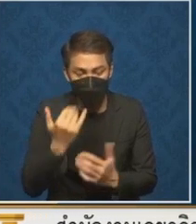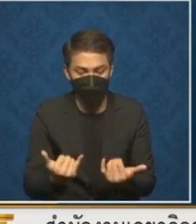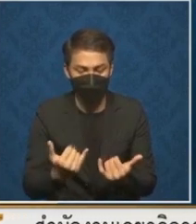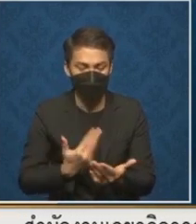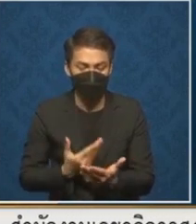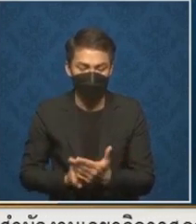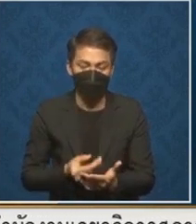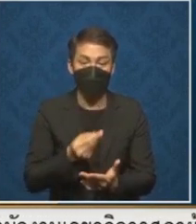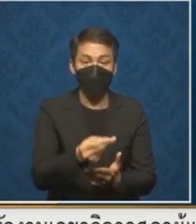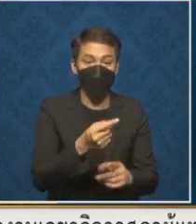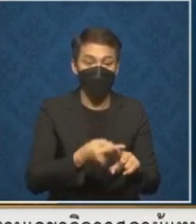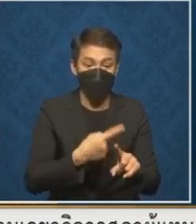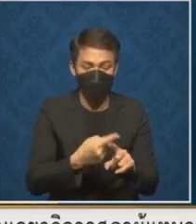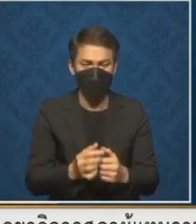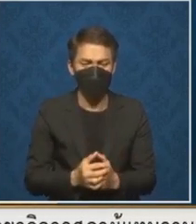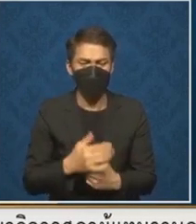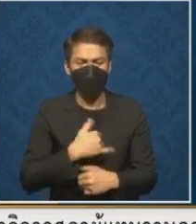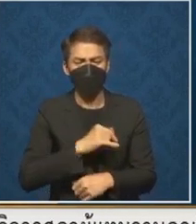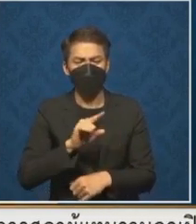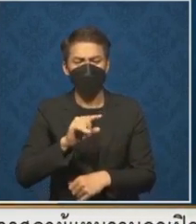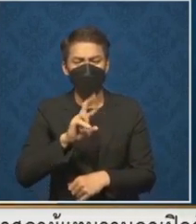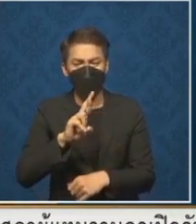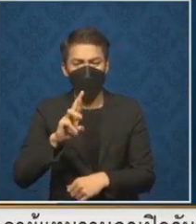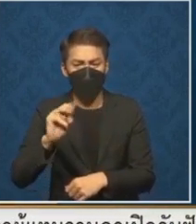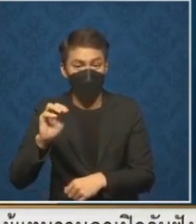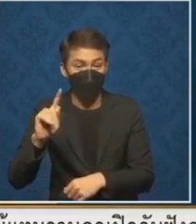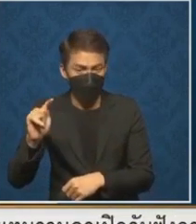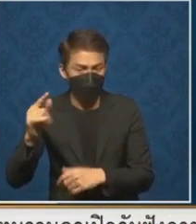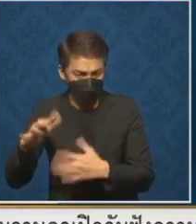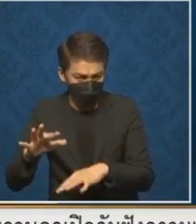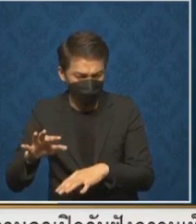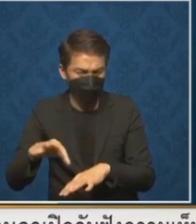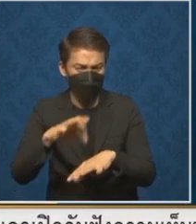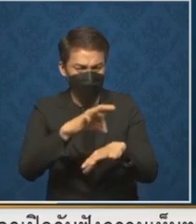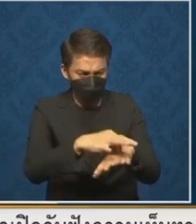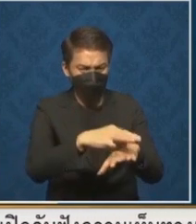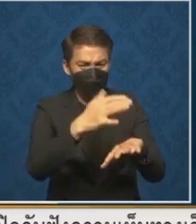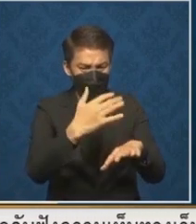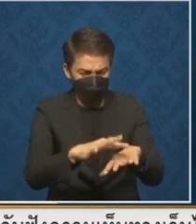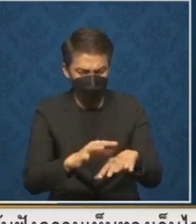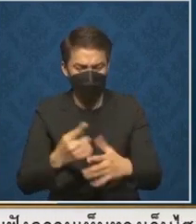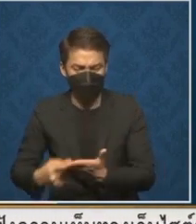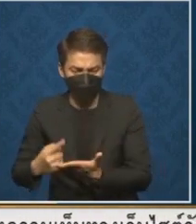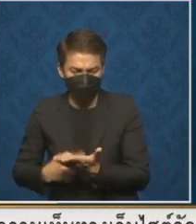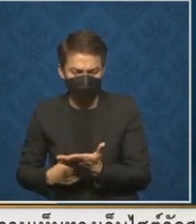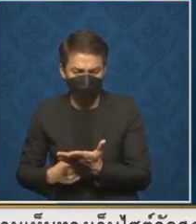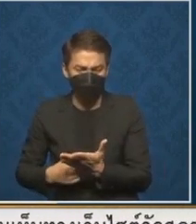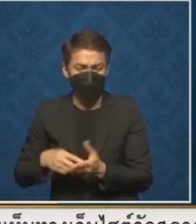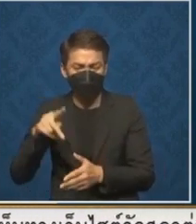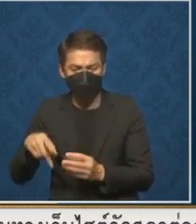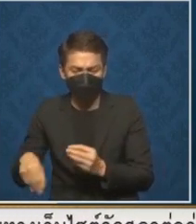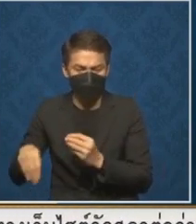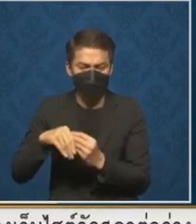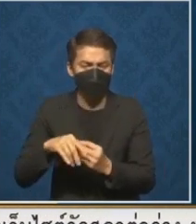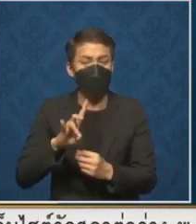ที่ปริษาพิเศษได้รบเงินๆบางคนเป็นรฐพนตีแล้วก็ยังมีเงินให้กับทปริกษาพิเศษไม่กี่